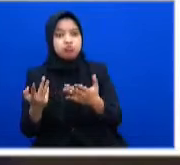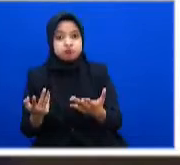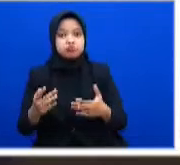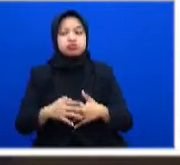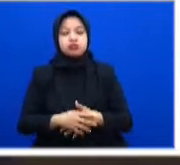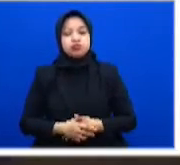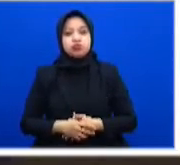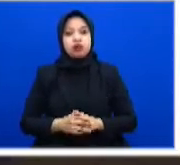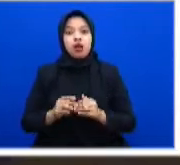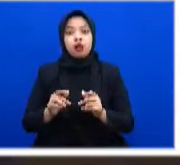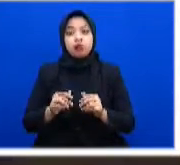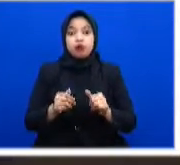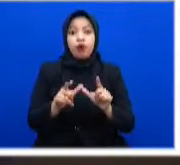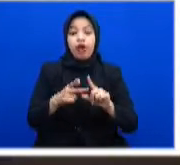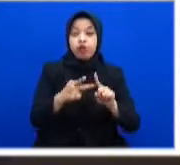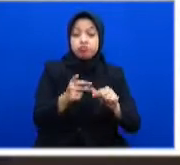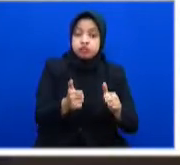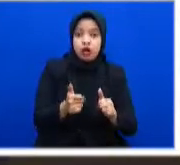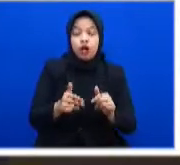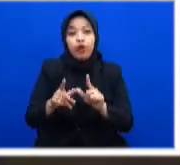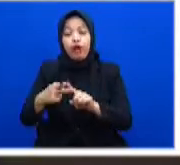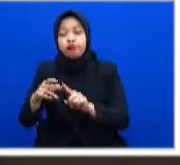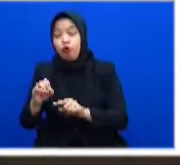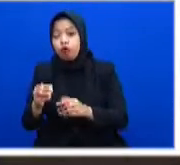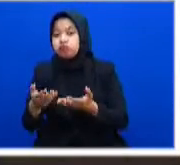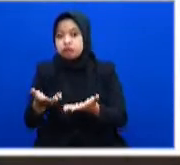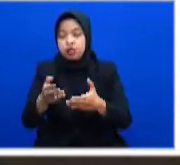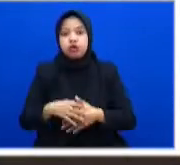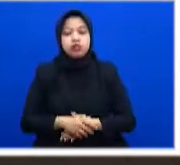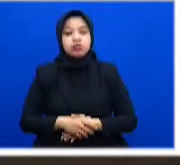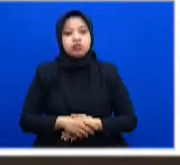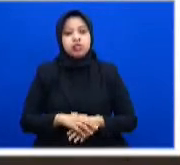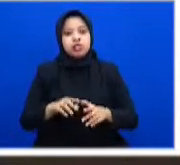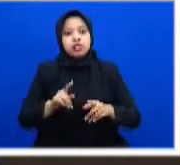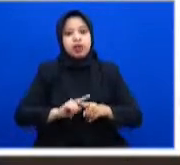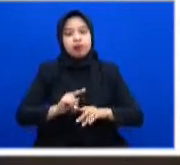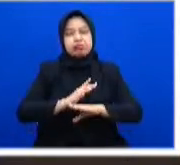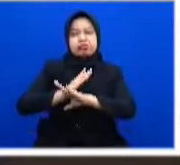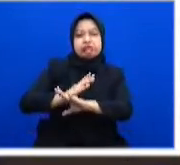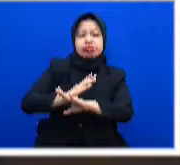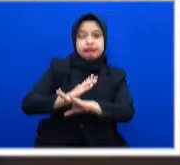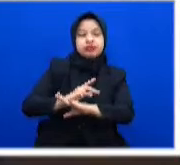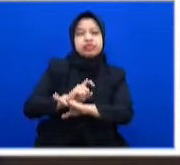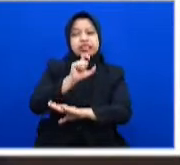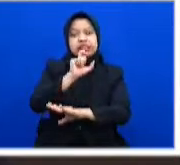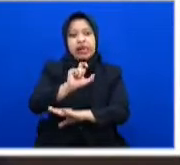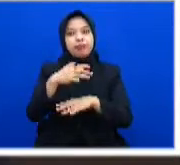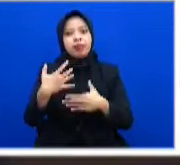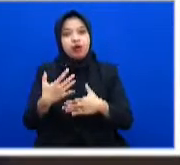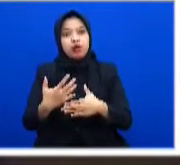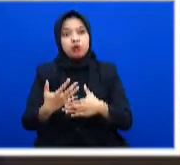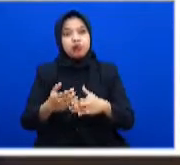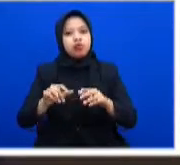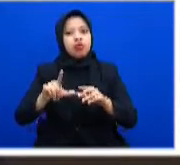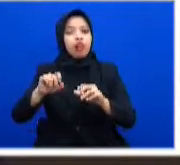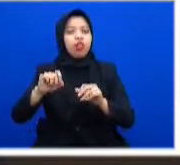tapi yang pemerintah selalu bilang mau menghindari kalau harus sampai lock dalam lagi